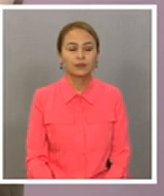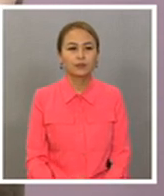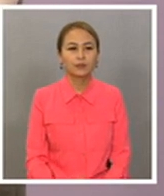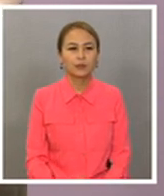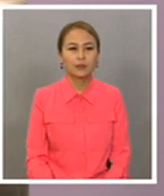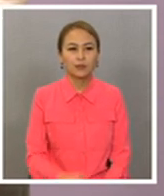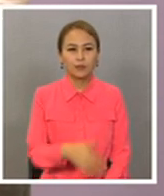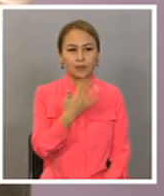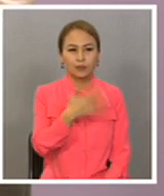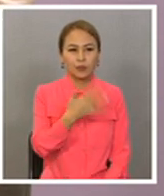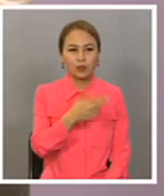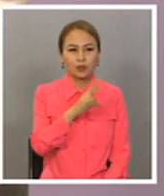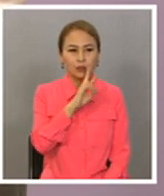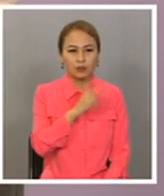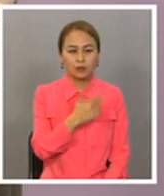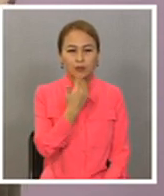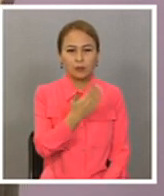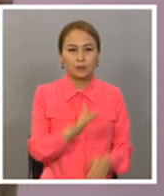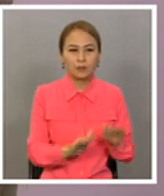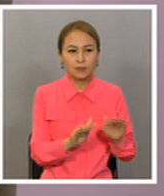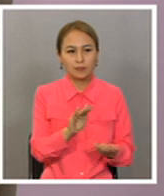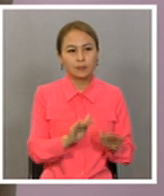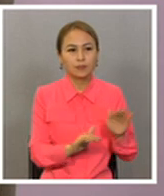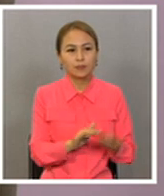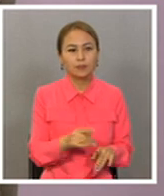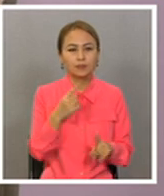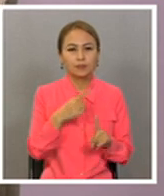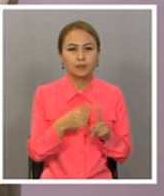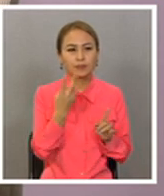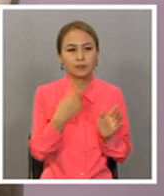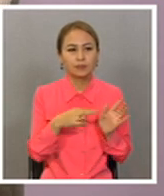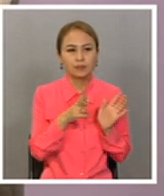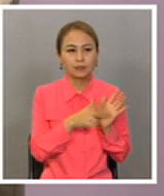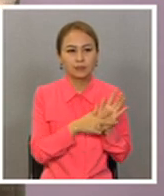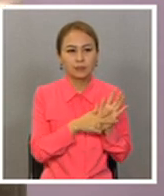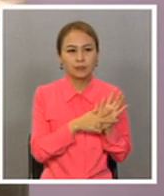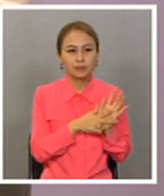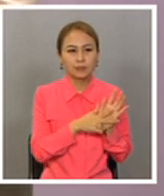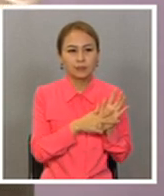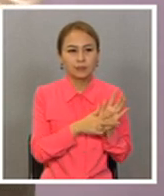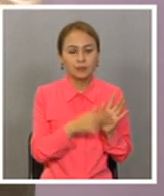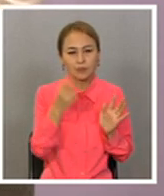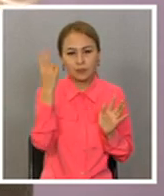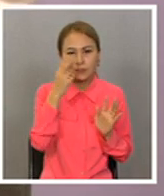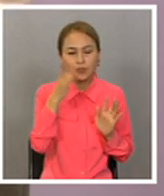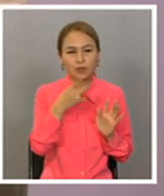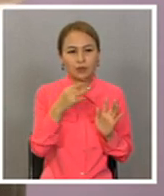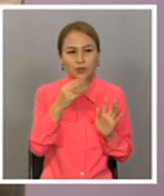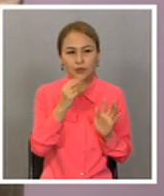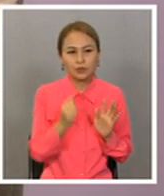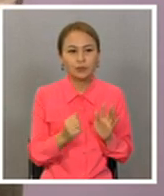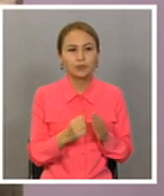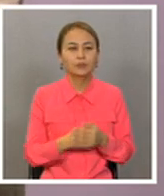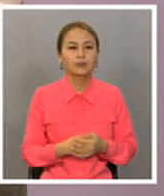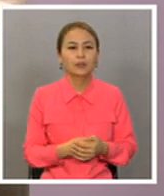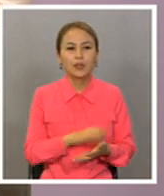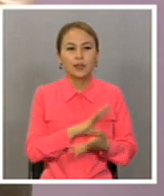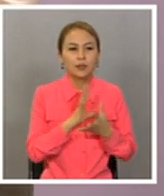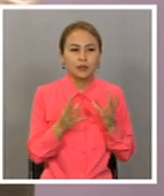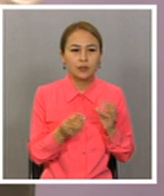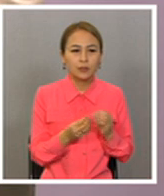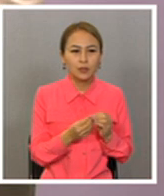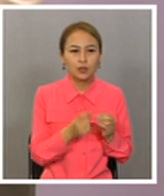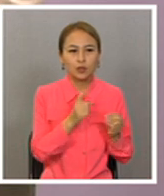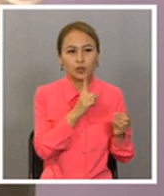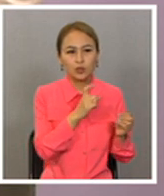килограмм күріштің массасы. Ал 28 килограмм қара құмықтың массасы. Демек,